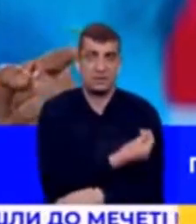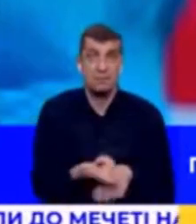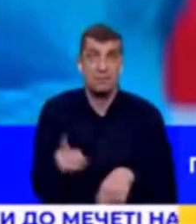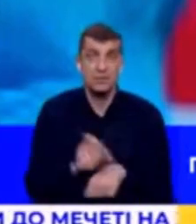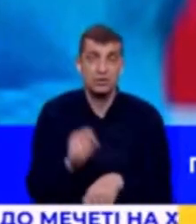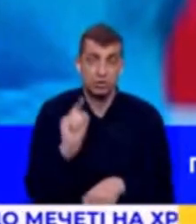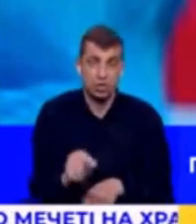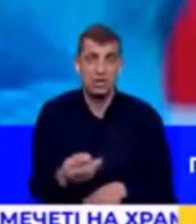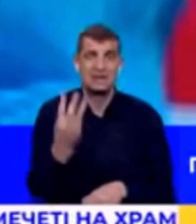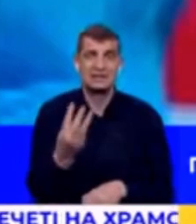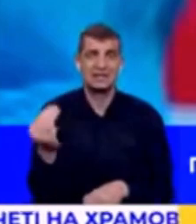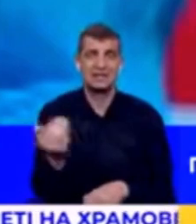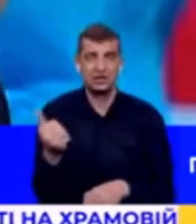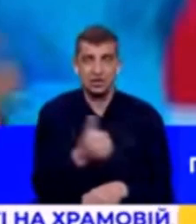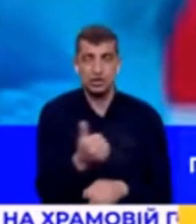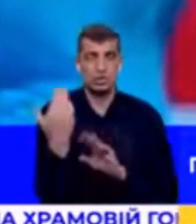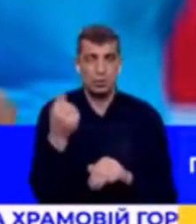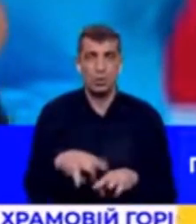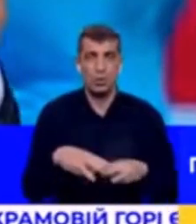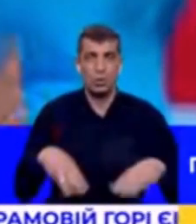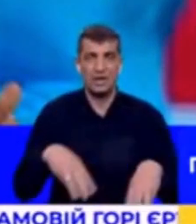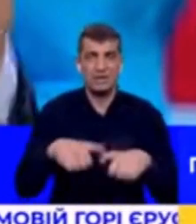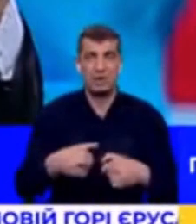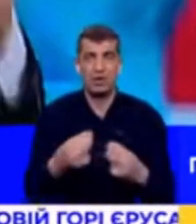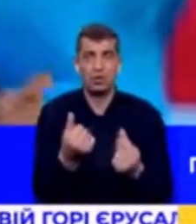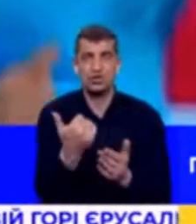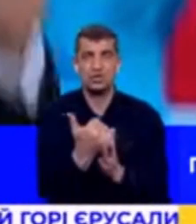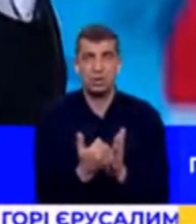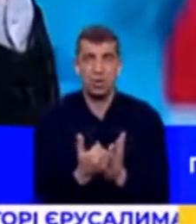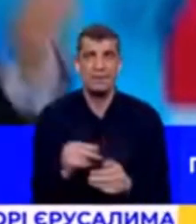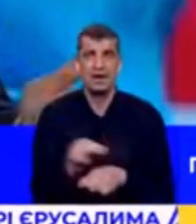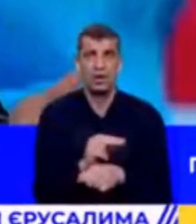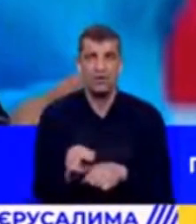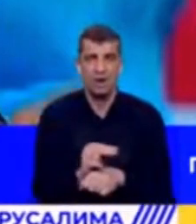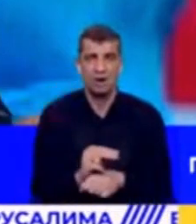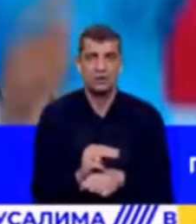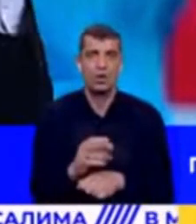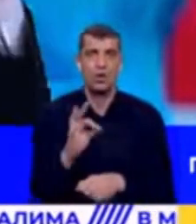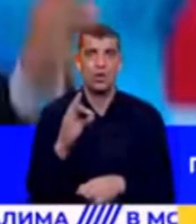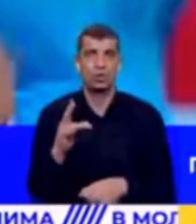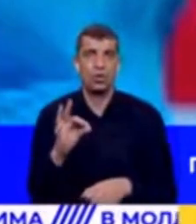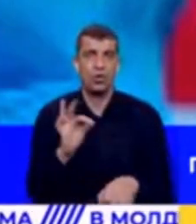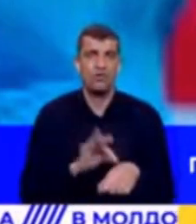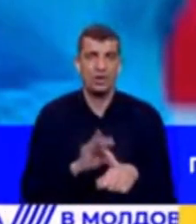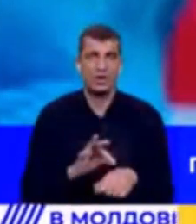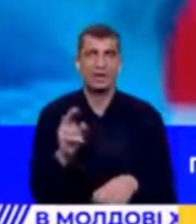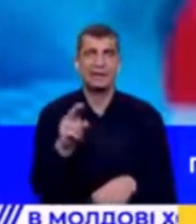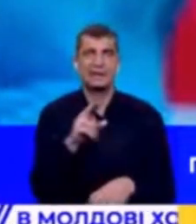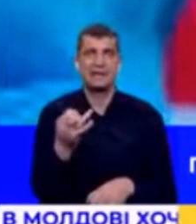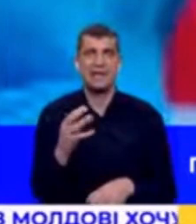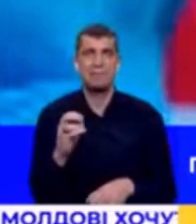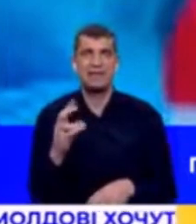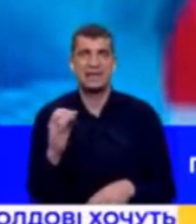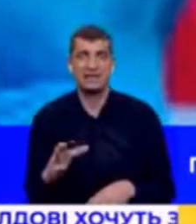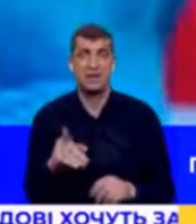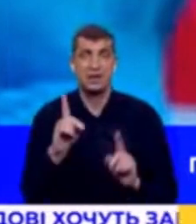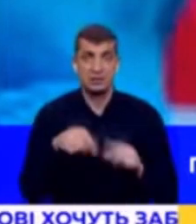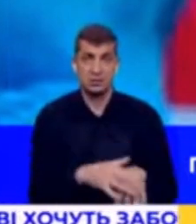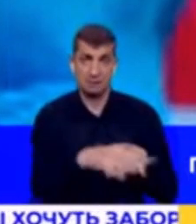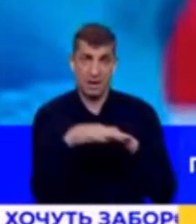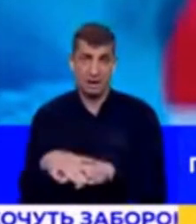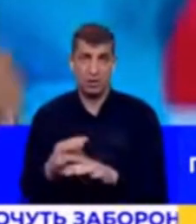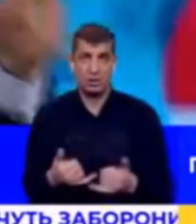Більше того, 3 тижні тому уряд забирав гроші з програм лікування онкохворих і діабетиків. І теж перекинули